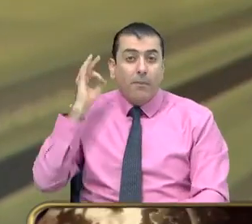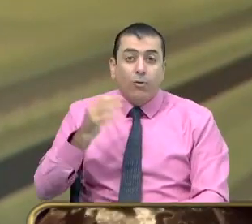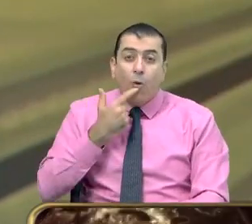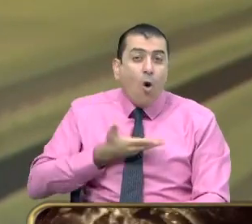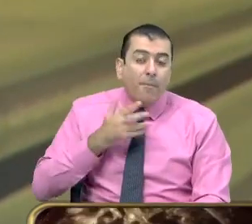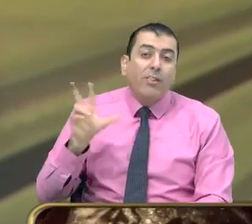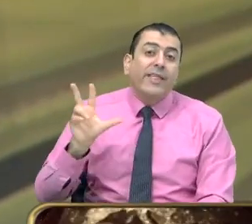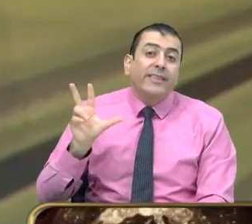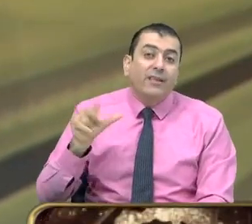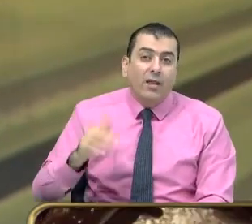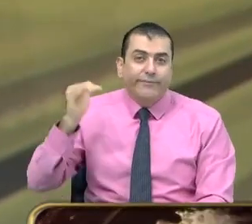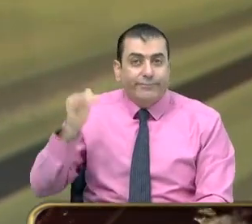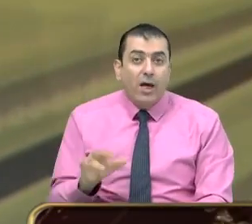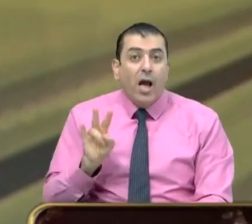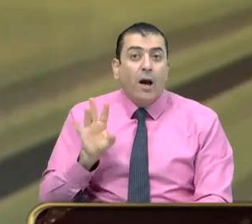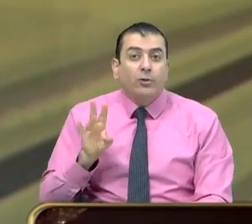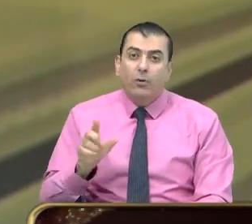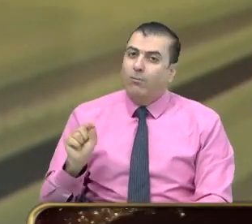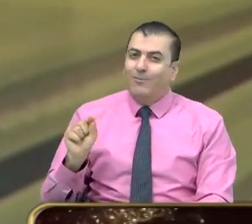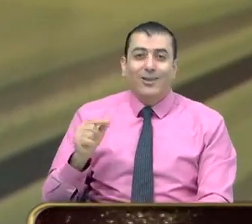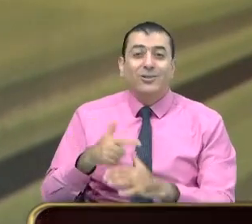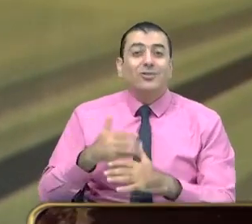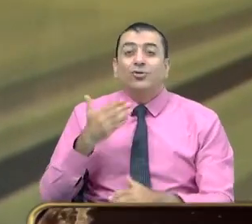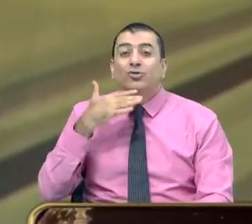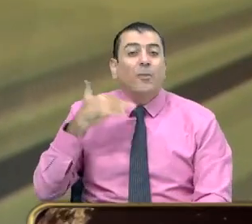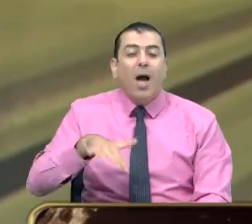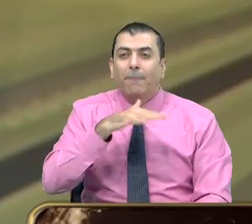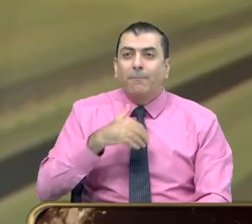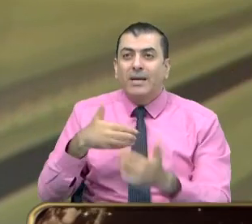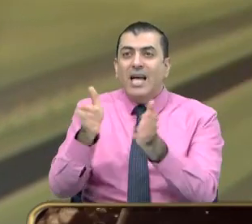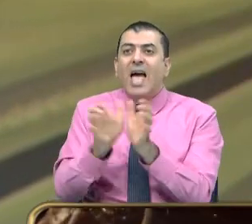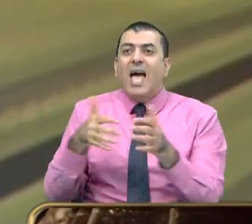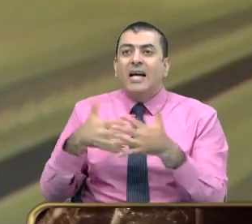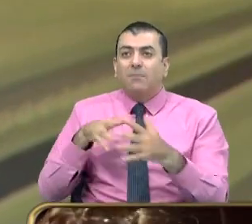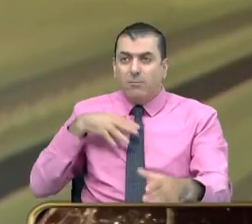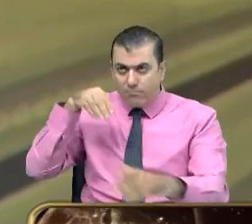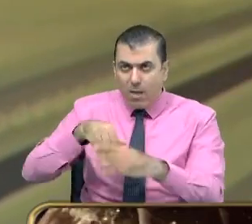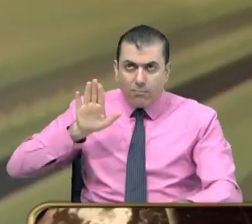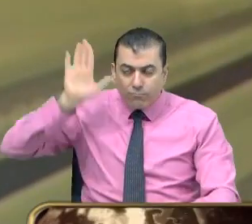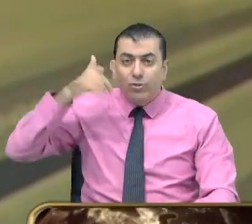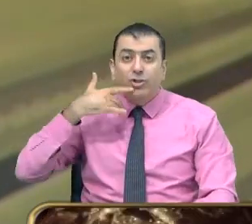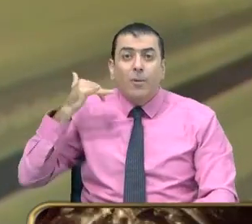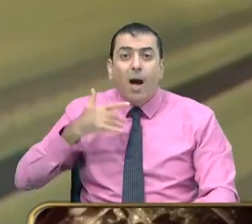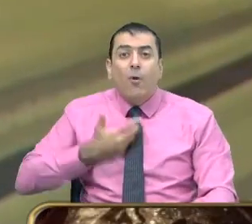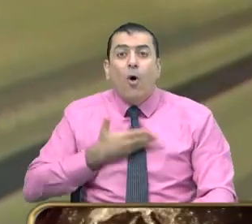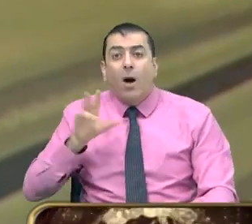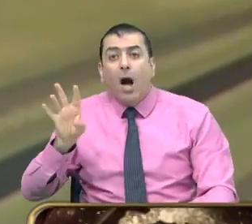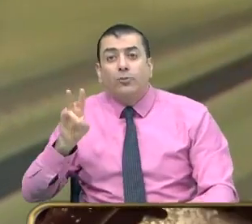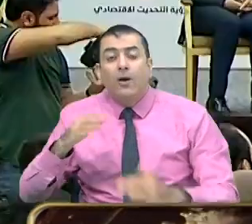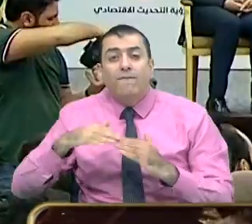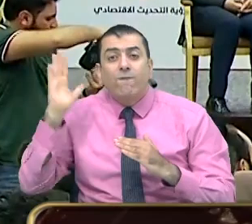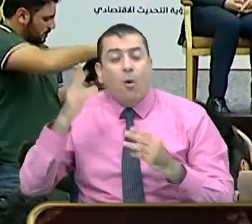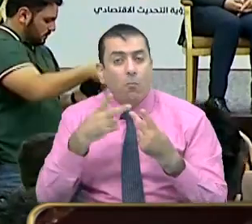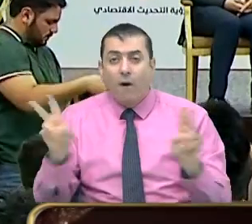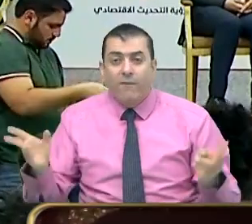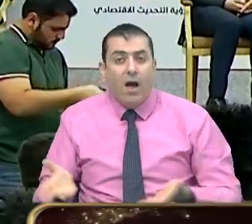25 عاما يعد ممكنا للشباب للانخراط في العمليه السياسيه والحياه الحزبيه